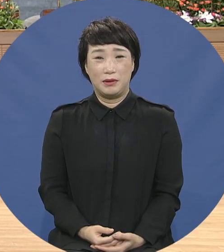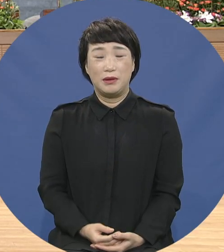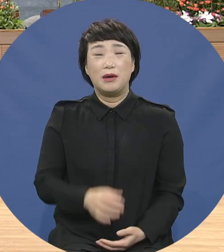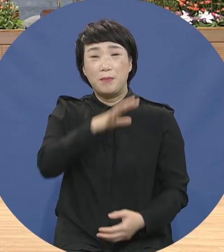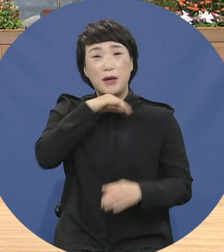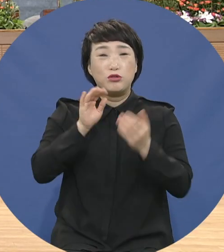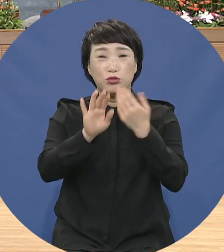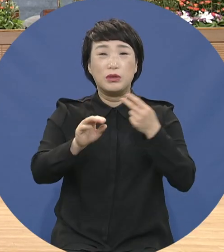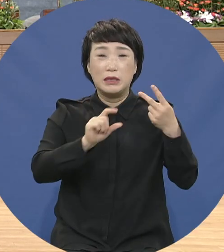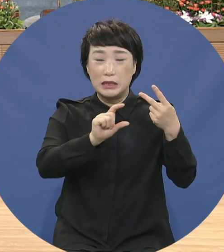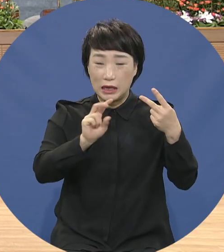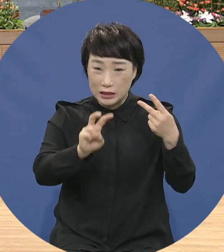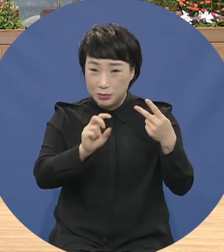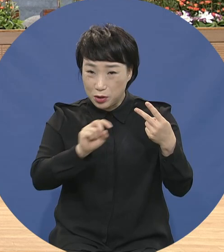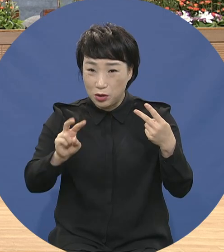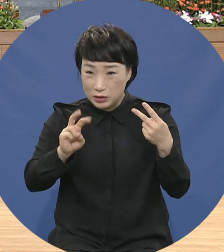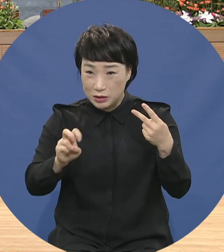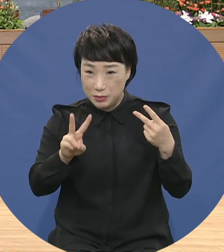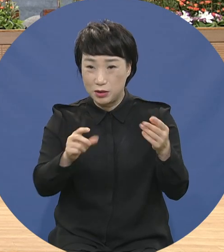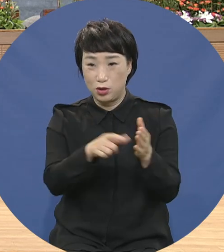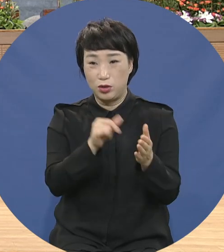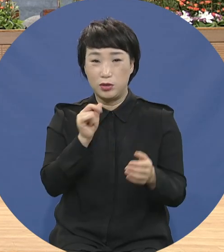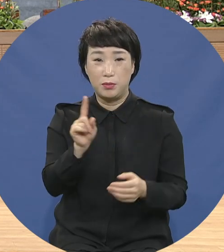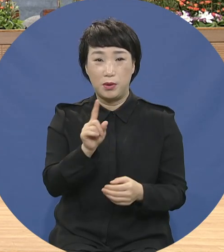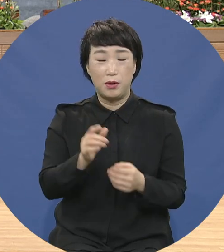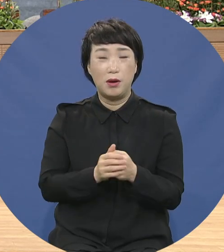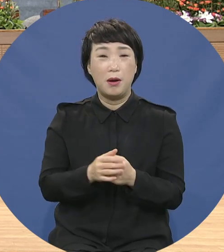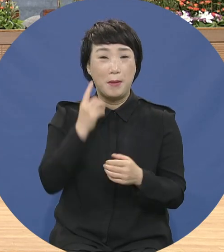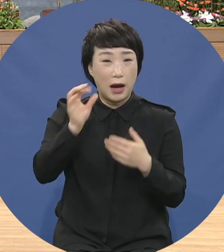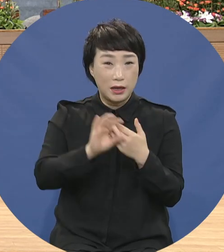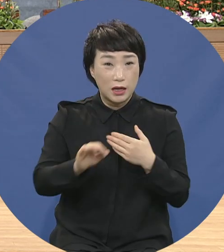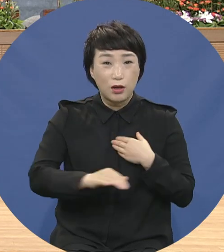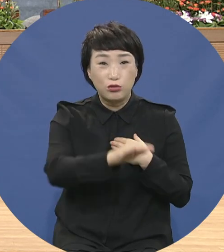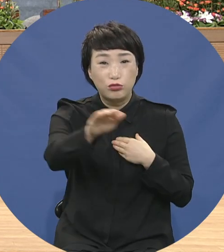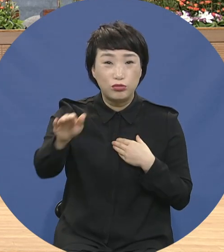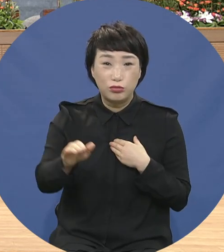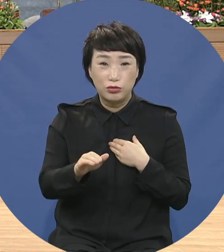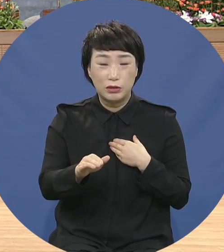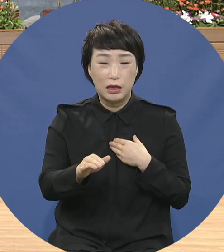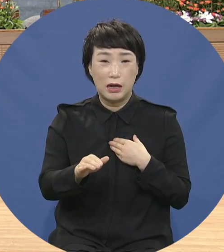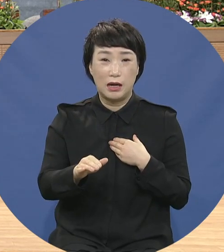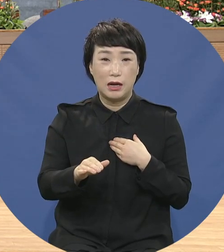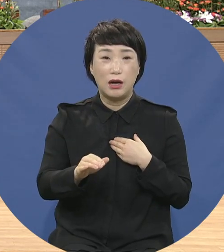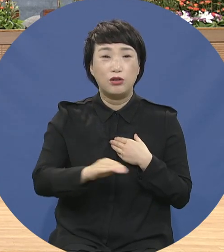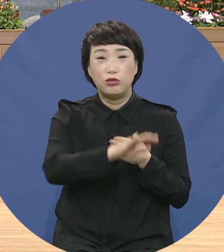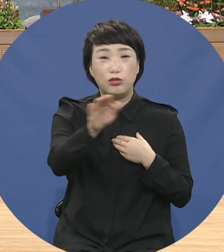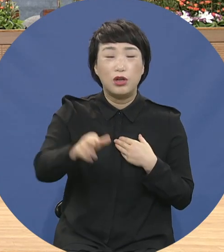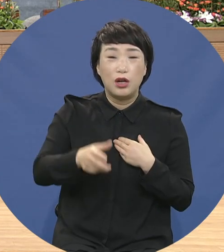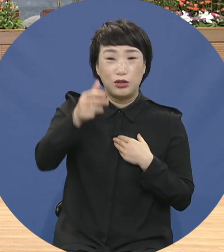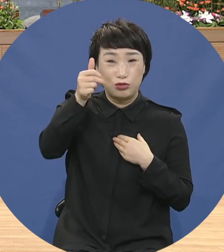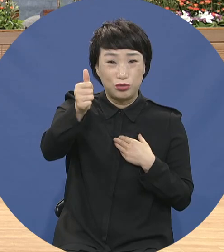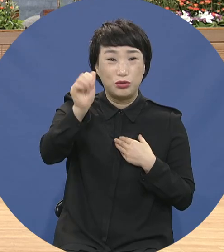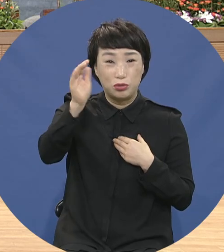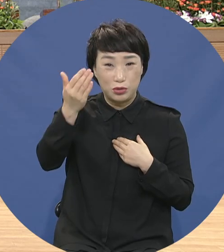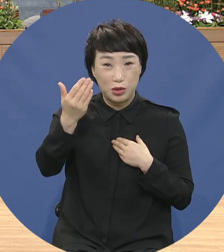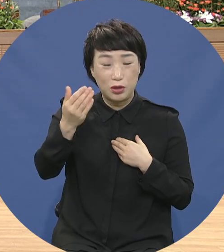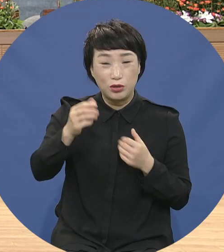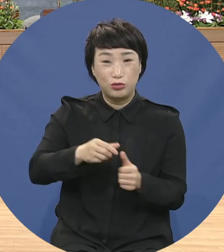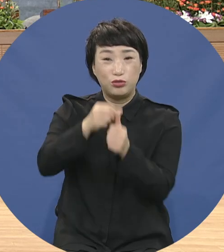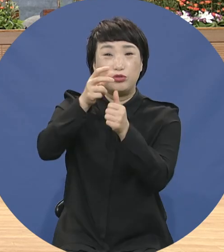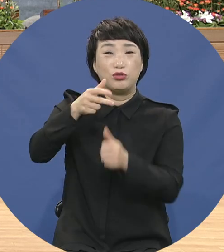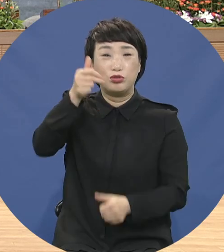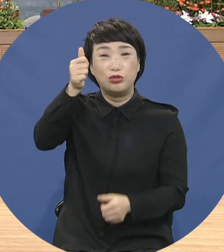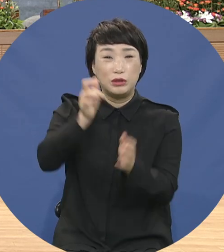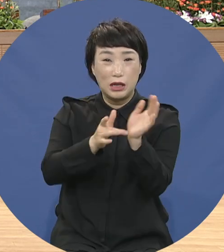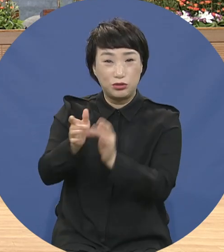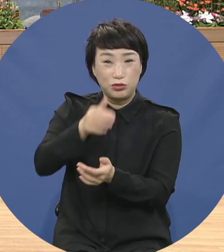베드로서 2장 20절로 22절에 만일 저희가 우리 주 되신 구주